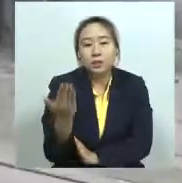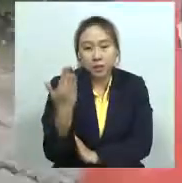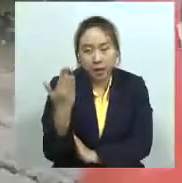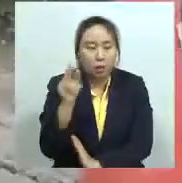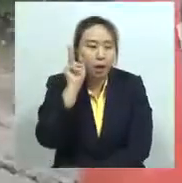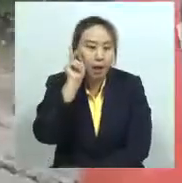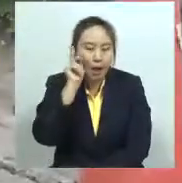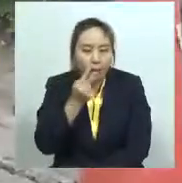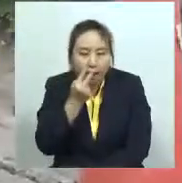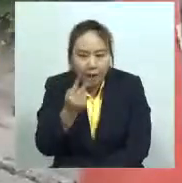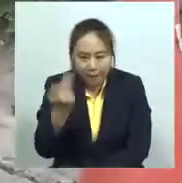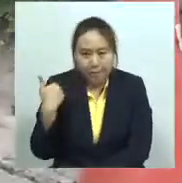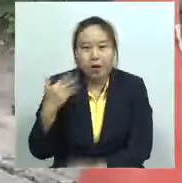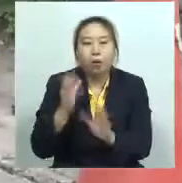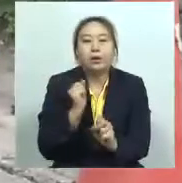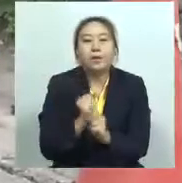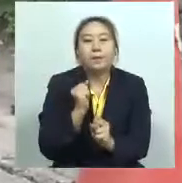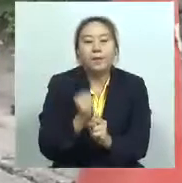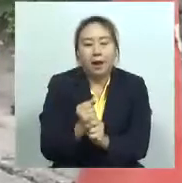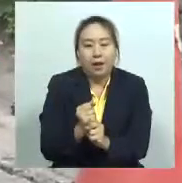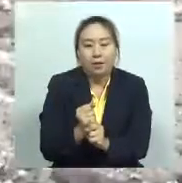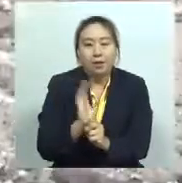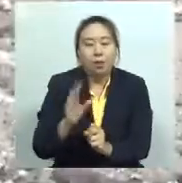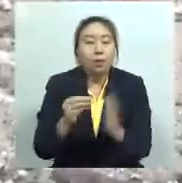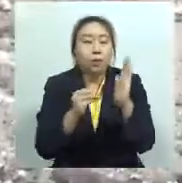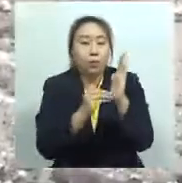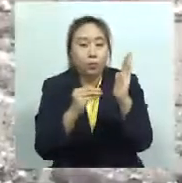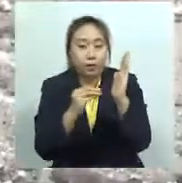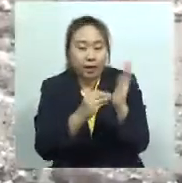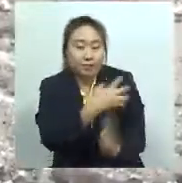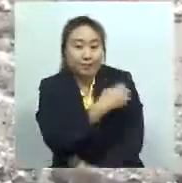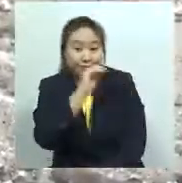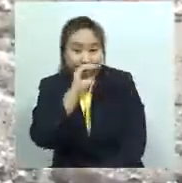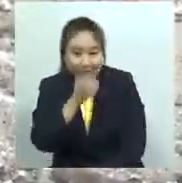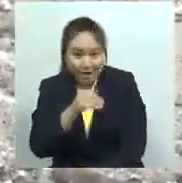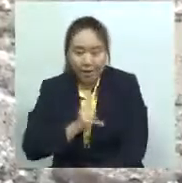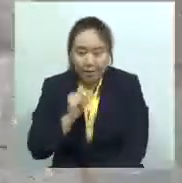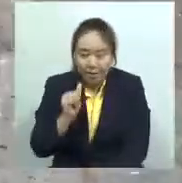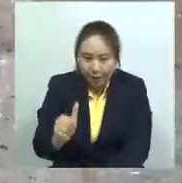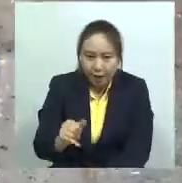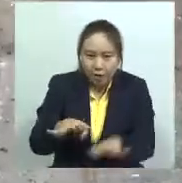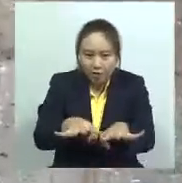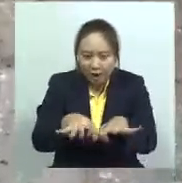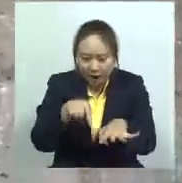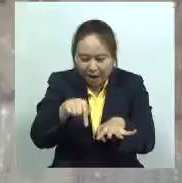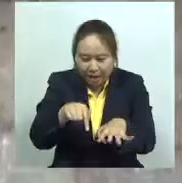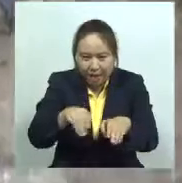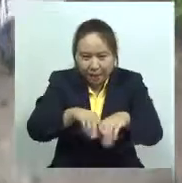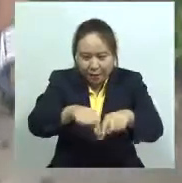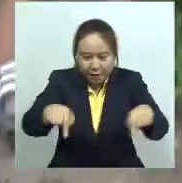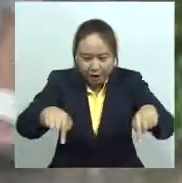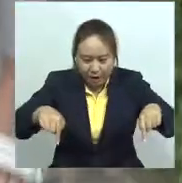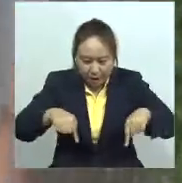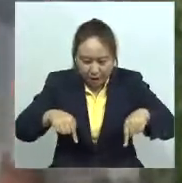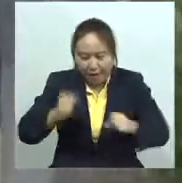ค่ะทีมข่าวก็ไปพบว่ามีเจ้าหน้าที่จากสำนักการระบายน้ำกรุงเทพมหานครเข้ามาซ่อมแซมฝาท่อระบายน้ำแล้วนะคะด้วย